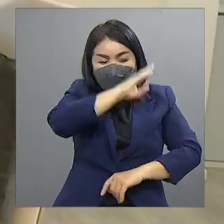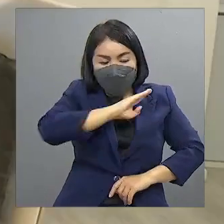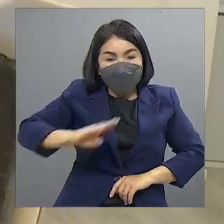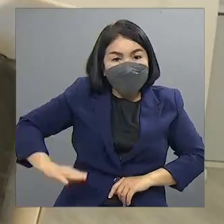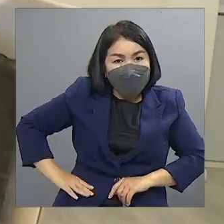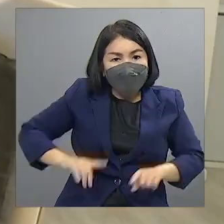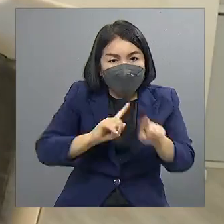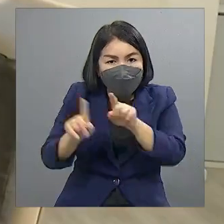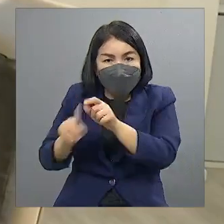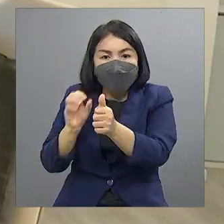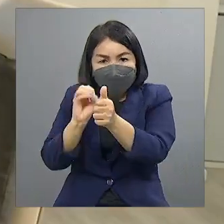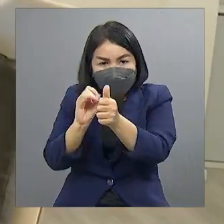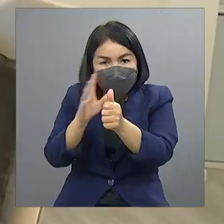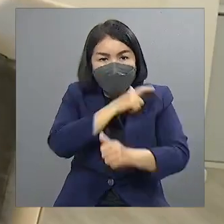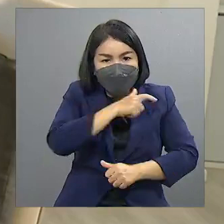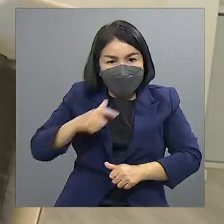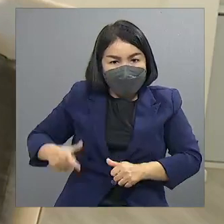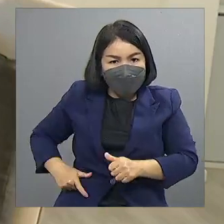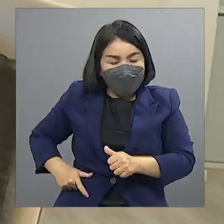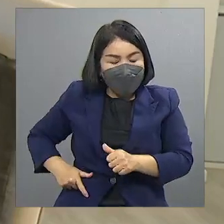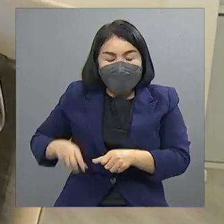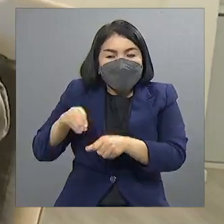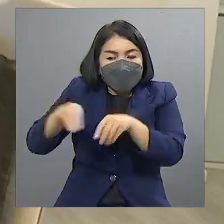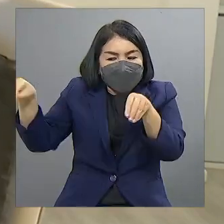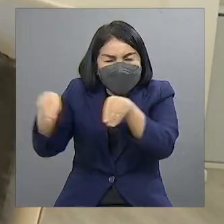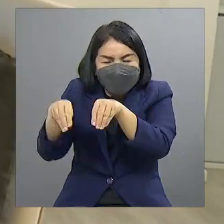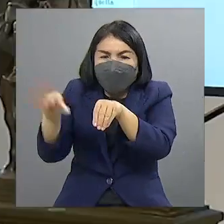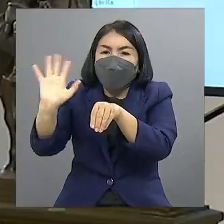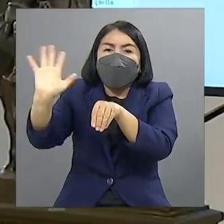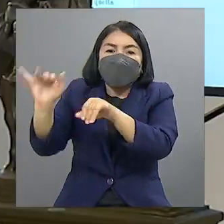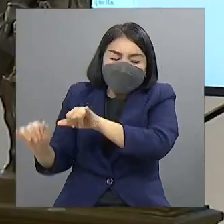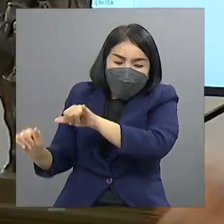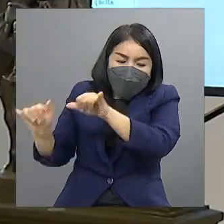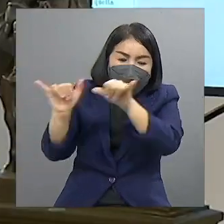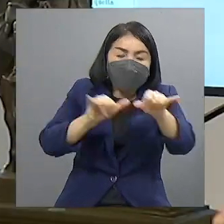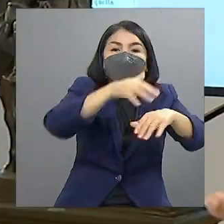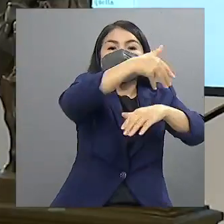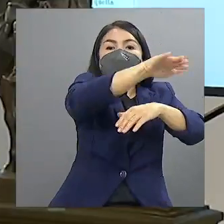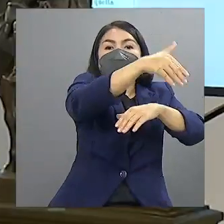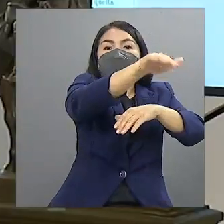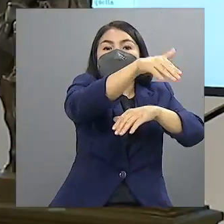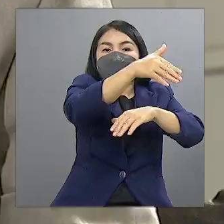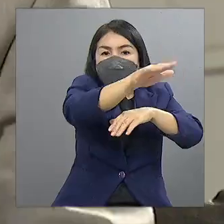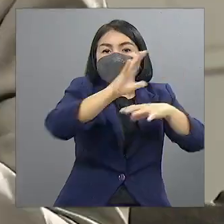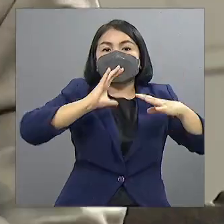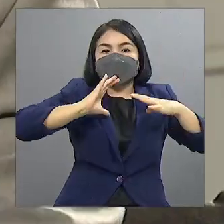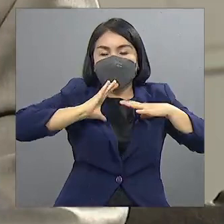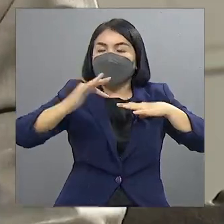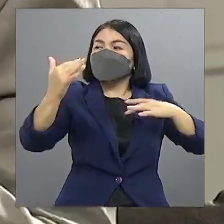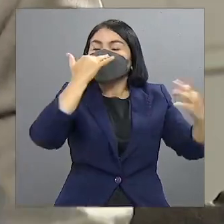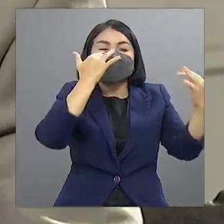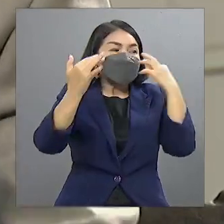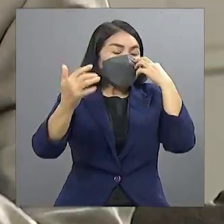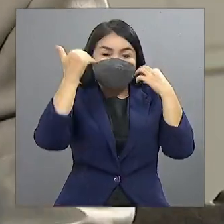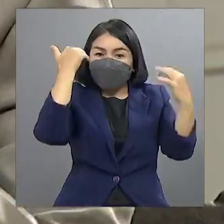ระองค์ท่านควรจะย้ายพระราชสถานไปสร้างที่ชานเมือง ที่มีอากาศถ่ายเทแล้ว ใช่ครับชานเมืองในยุ